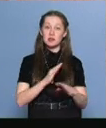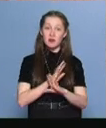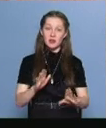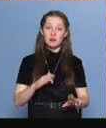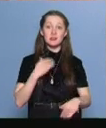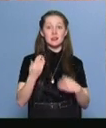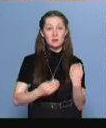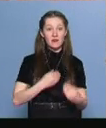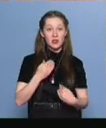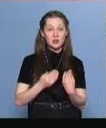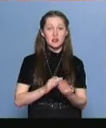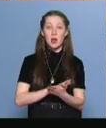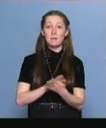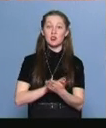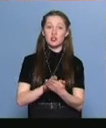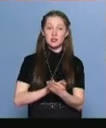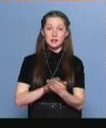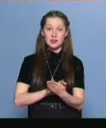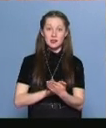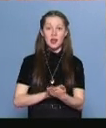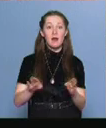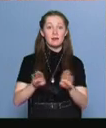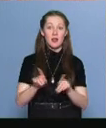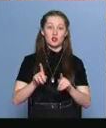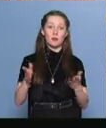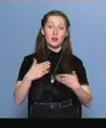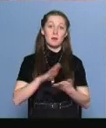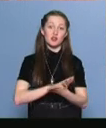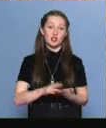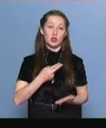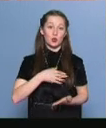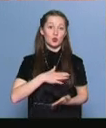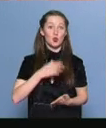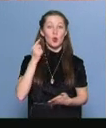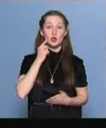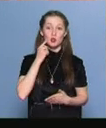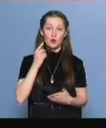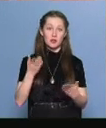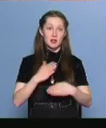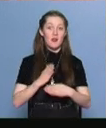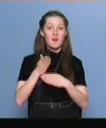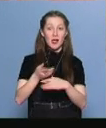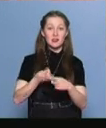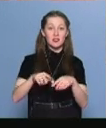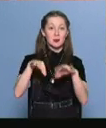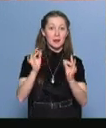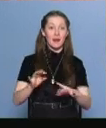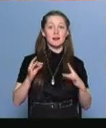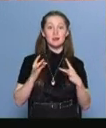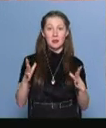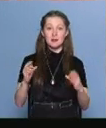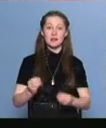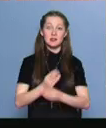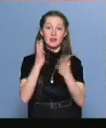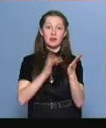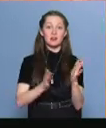исповедоваться, причаститься святых христовых тайн, чтобы нам с чистой душой, с чистой совестью войти в этот прекрасный праздник светлого